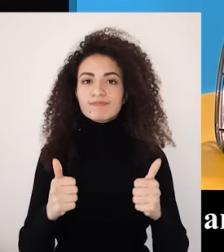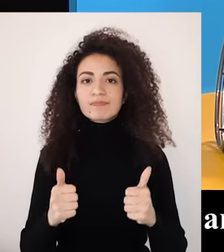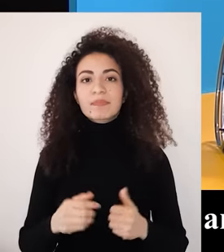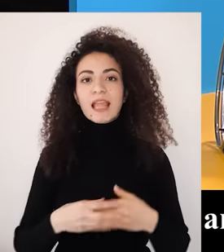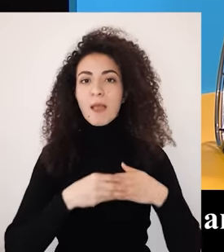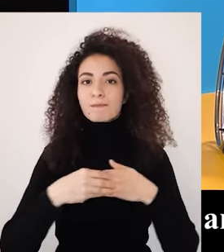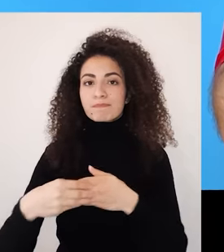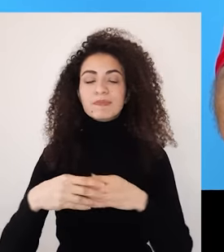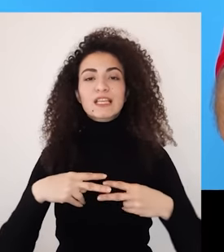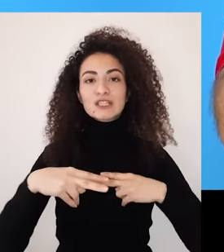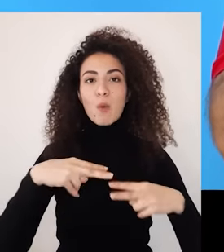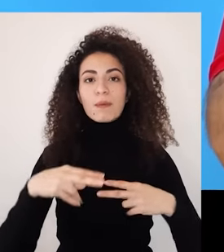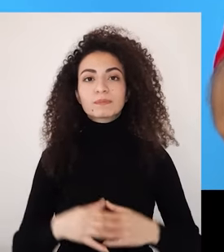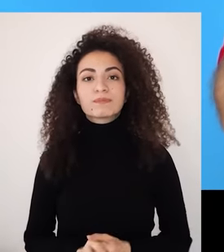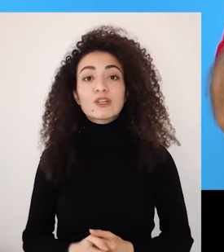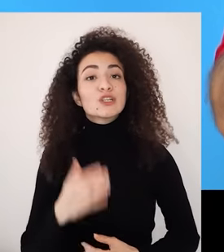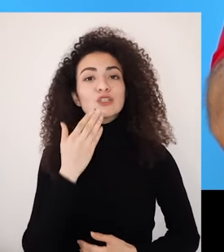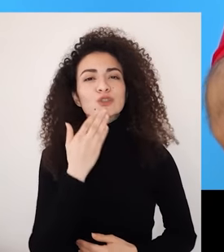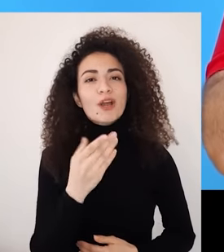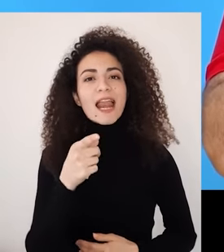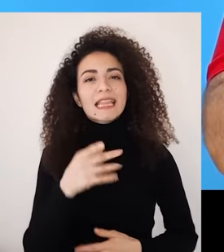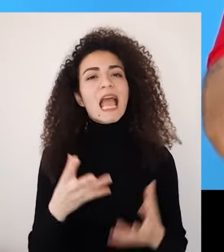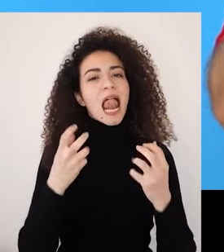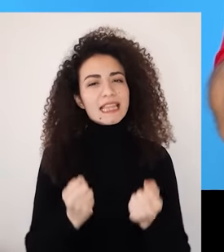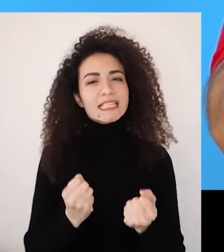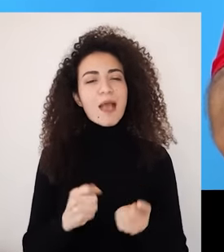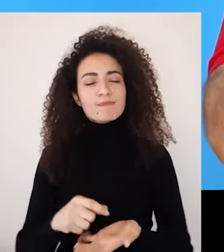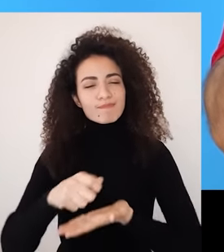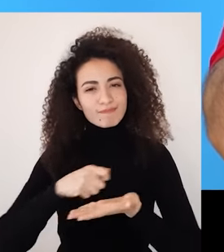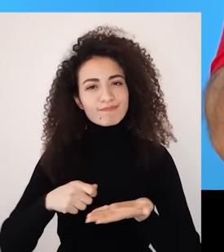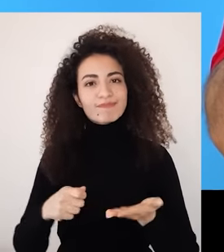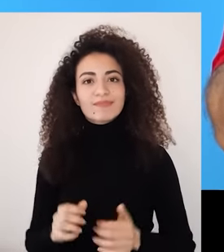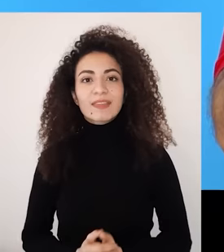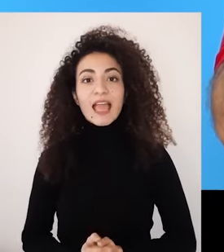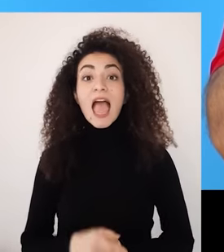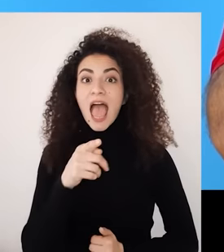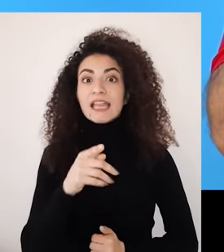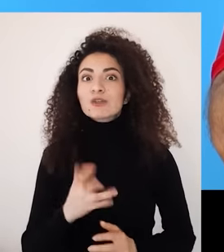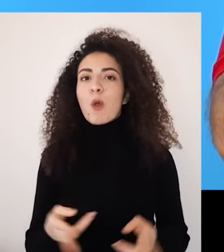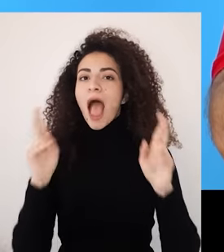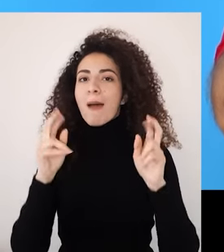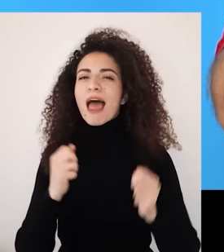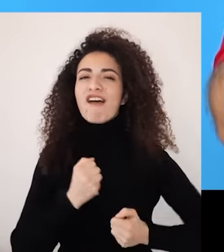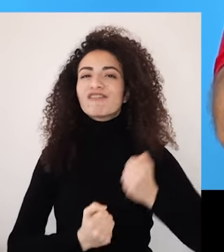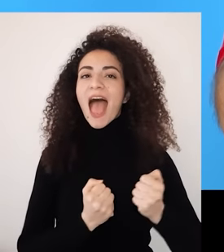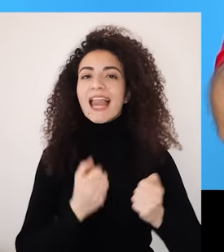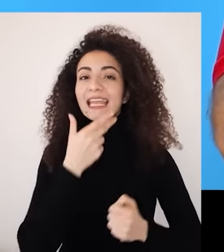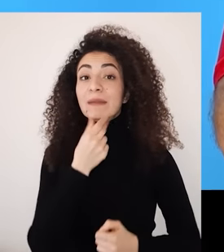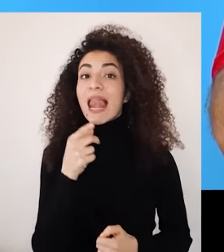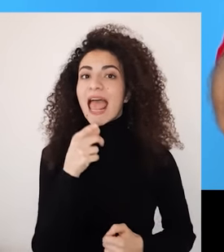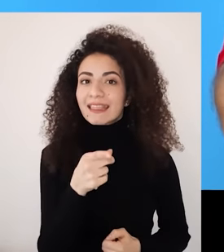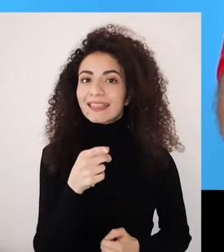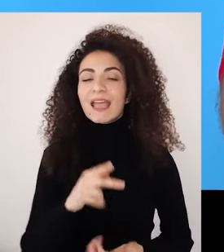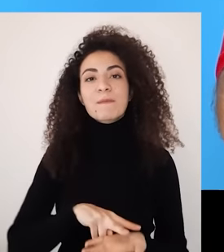مسالتنا سوا بشكرك على اهتمامك والتزامك معنا نحن نعتبر موظبتك تعبير عن أملك الفاعل بأحداث